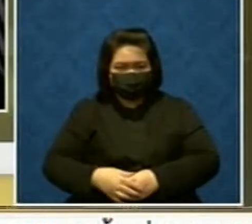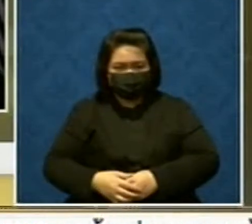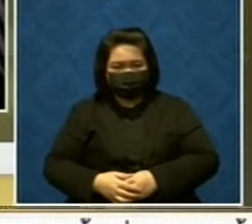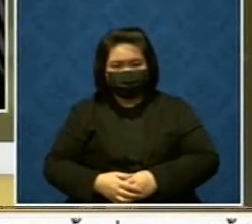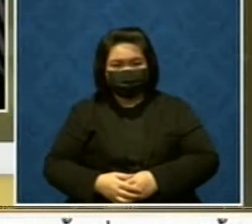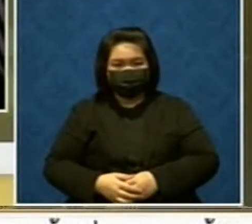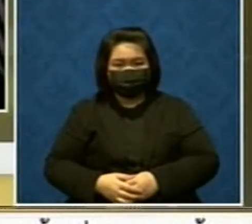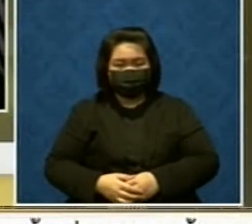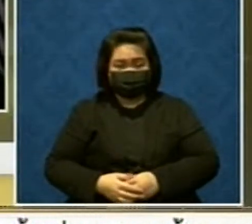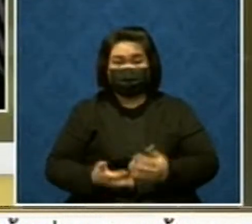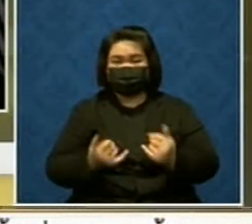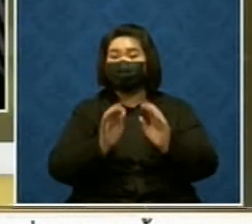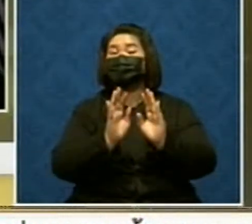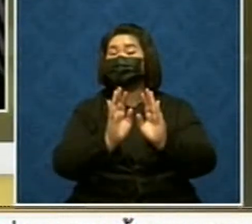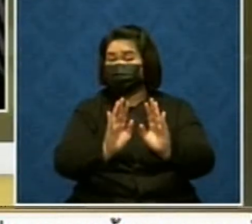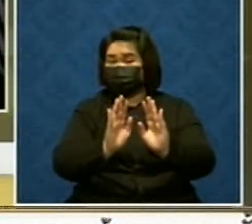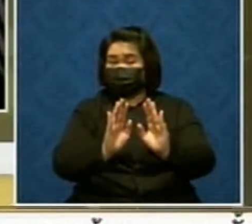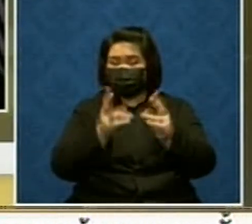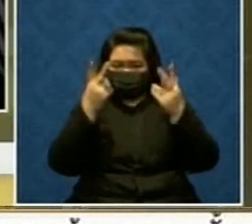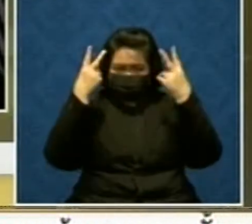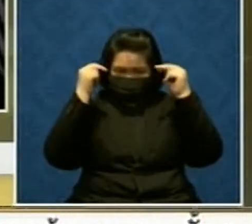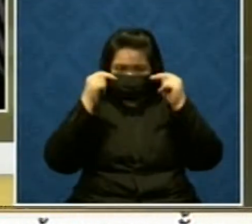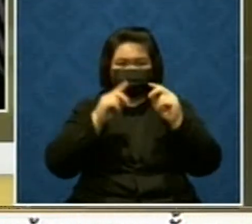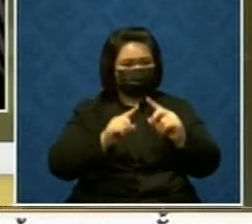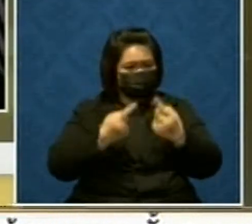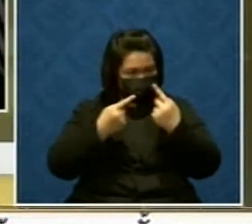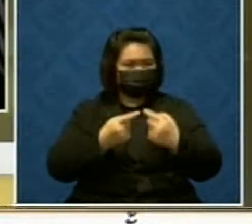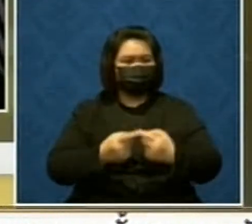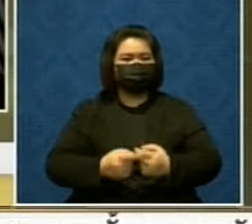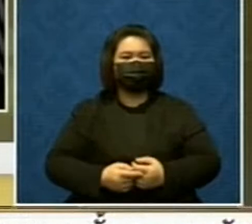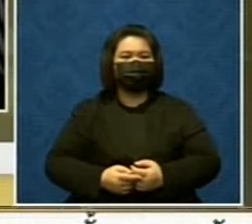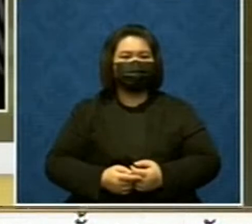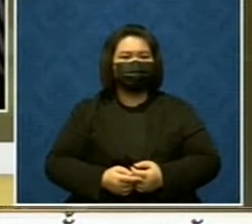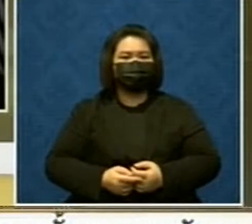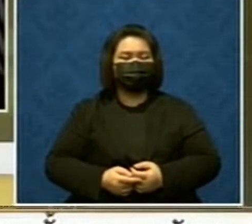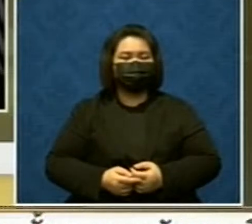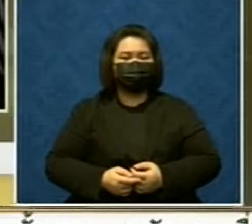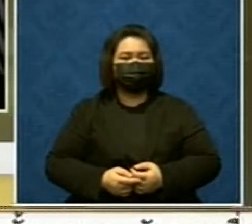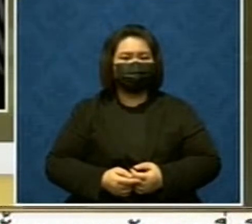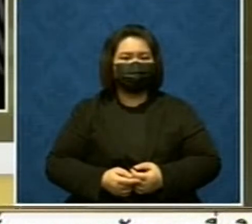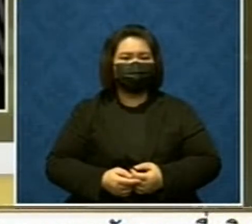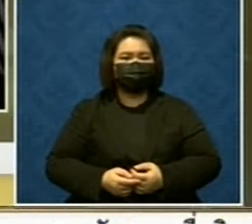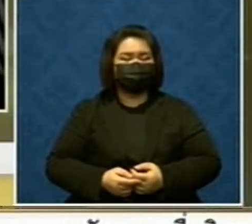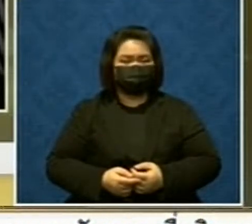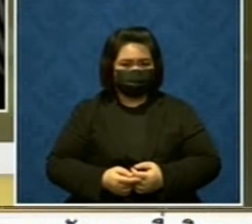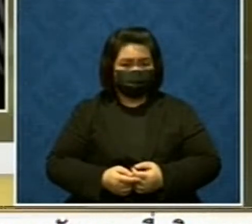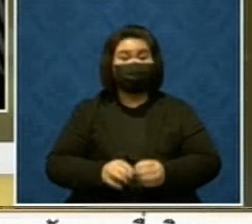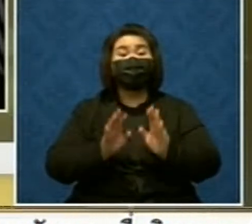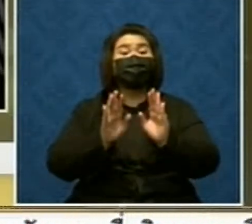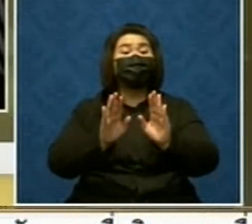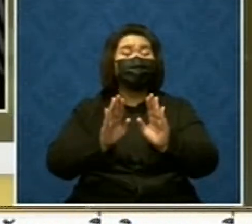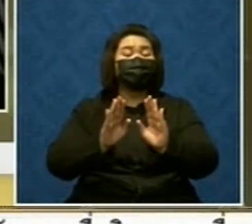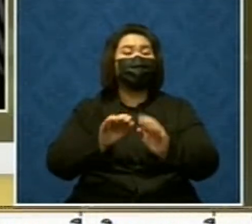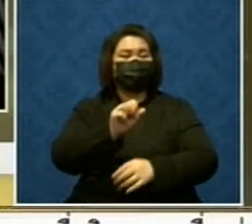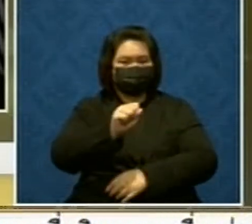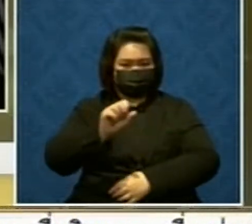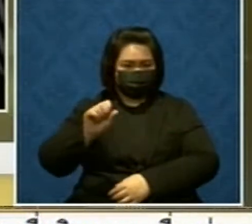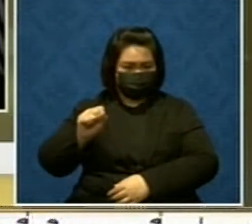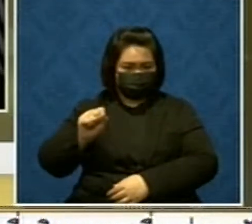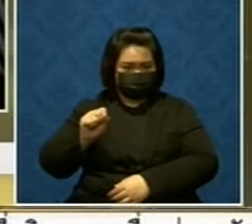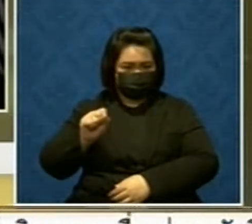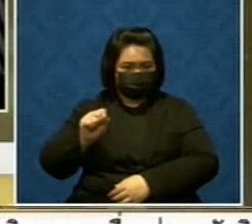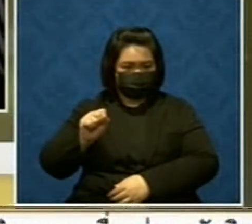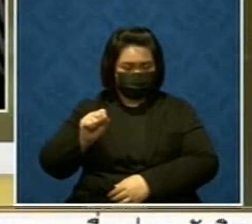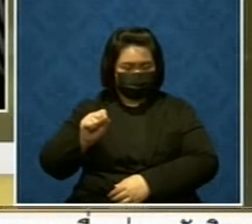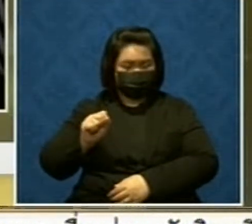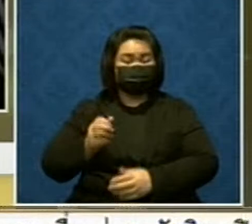พราะนั้นขอฝากเรียนไปยังพลเอกประยุทธ์ต้องตอบคำถามนี้และฝากไปยังเพื่อนสมาชิกรัฐ